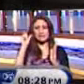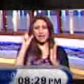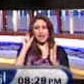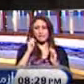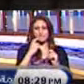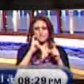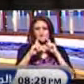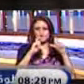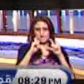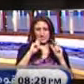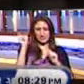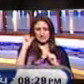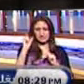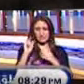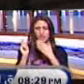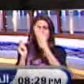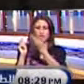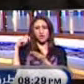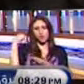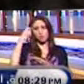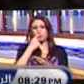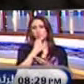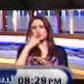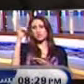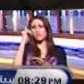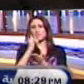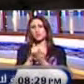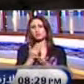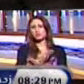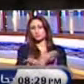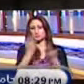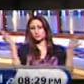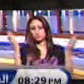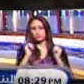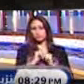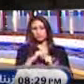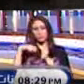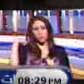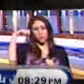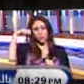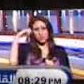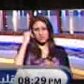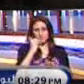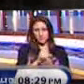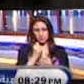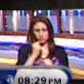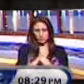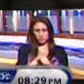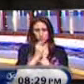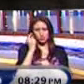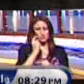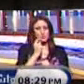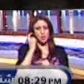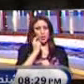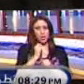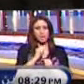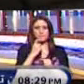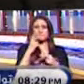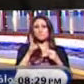ويبعثه للرئيس الجمهورية عشان يصدره. أيوه. طيب هنفترض ان الوزير المختص او رئيس الوزراء